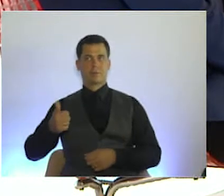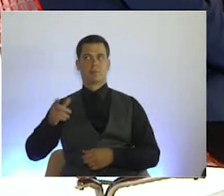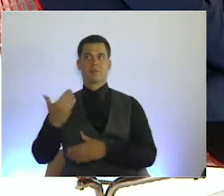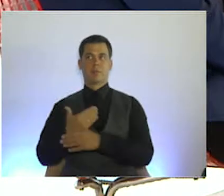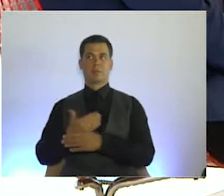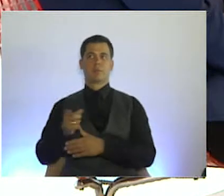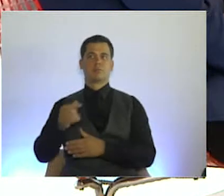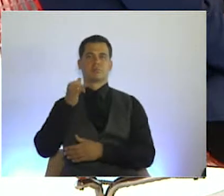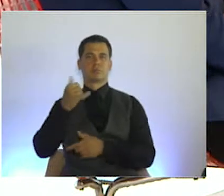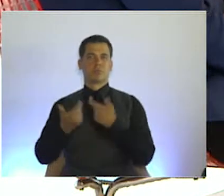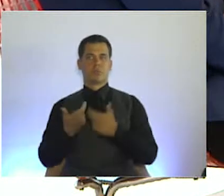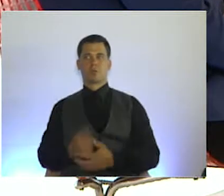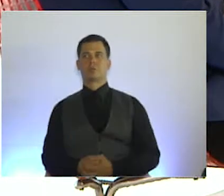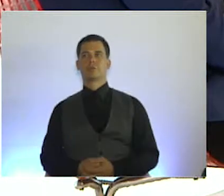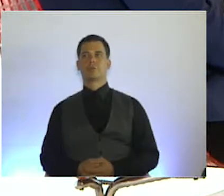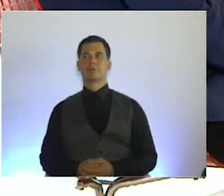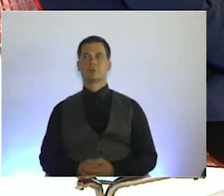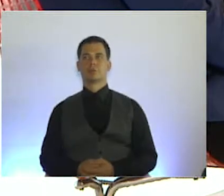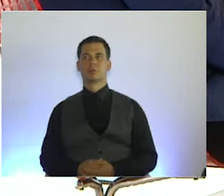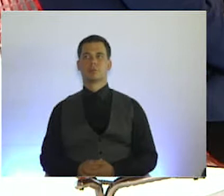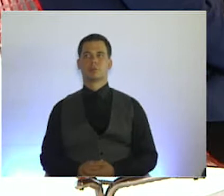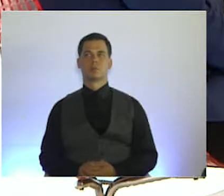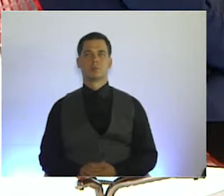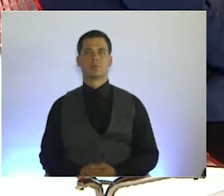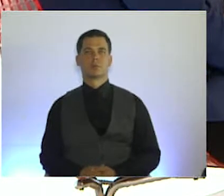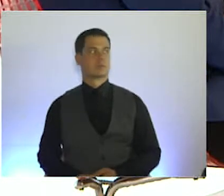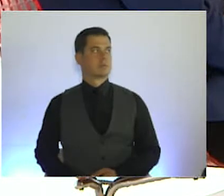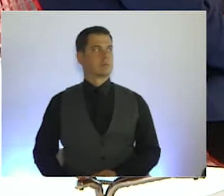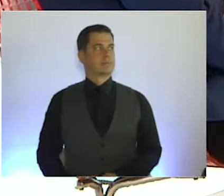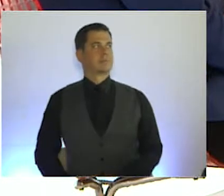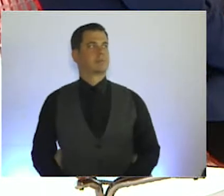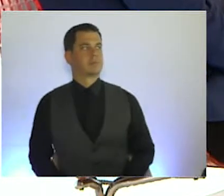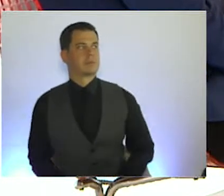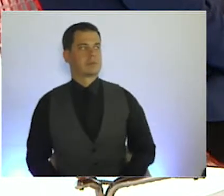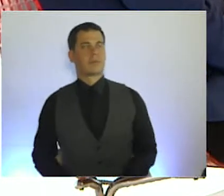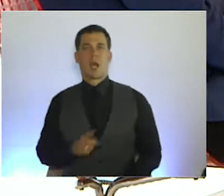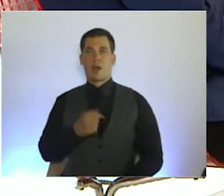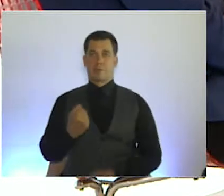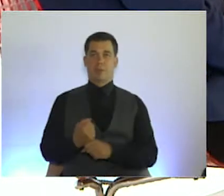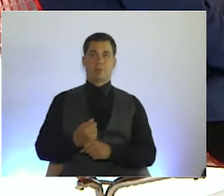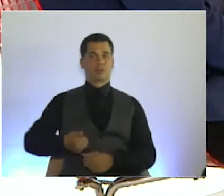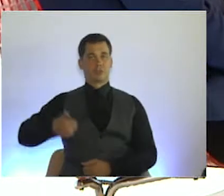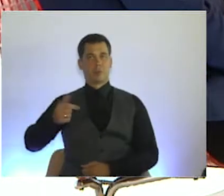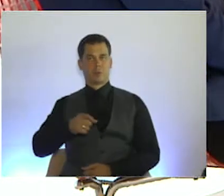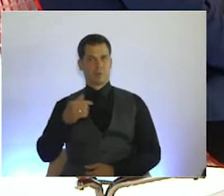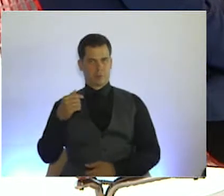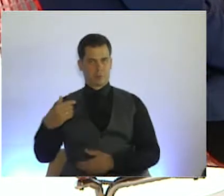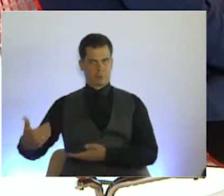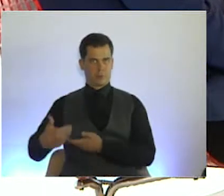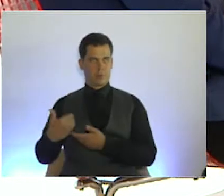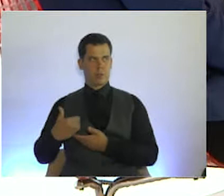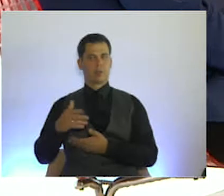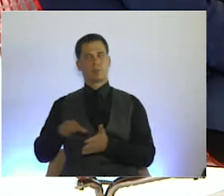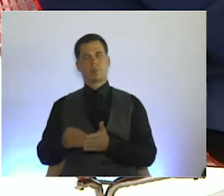bez pracodawców wydaje się, że dzisiaj sobie z tym nie poradzimy. Czy pracodawcy w ogóle korzystają z tej formy wsparcia, jaką jest dofinansowanie